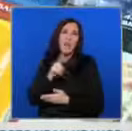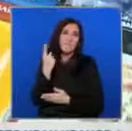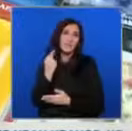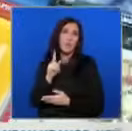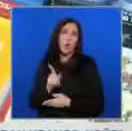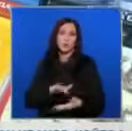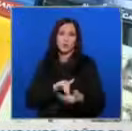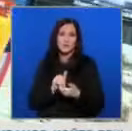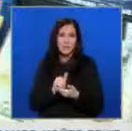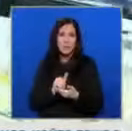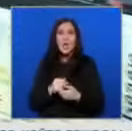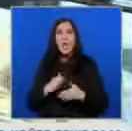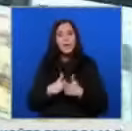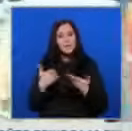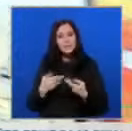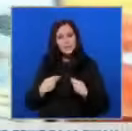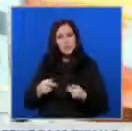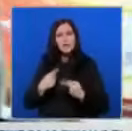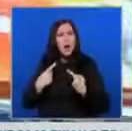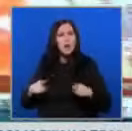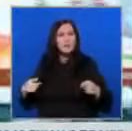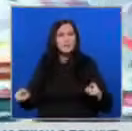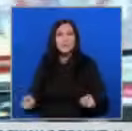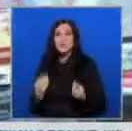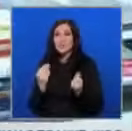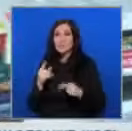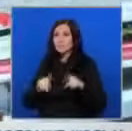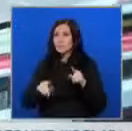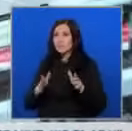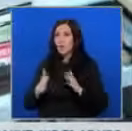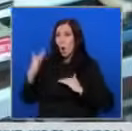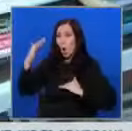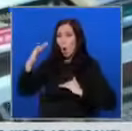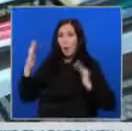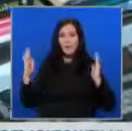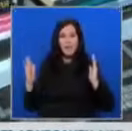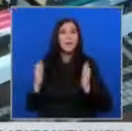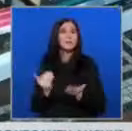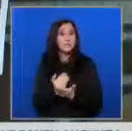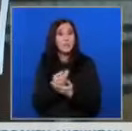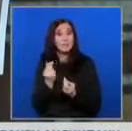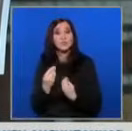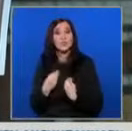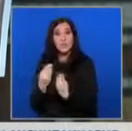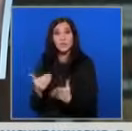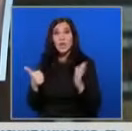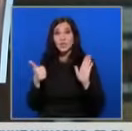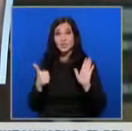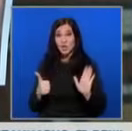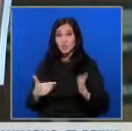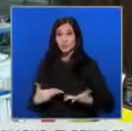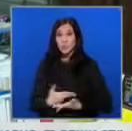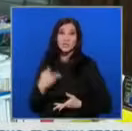организираме. Книгите се продаваха на различни цени в зависимост от големината си. Събраните средства ще бъдат дарени на 6 нуждаещи